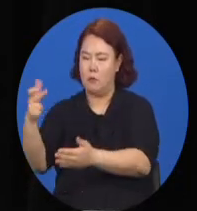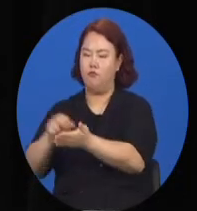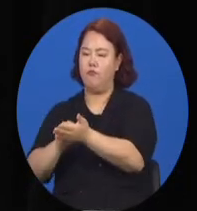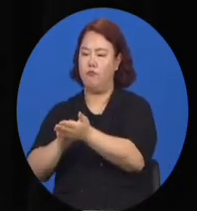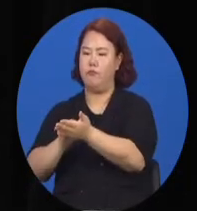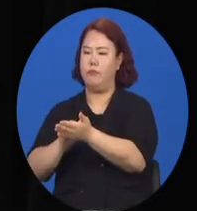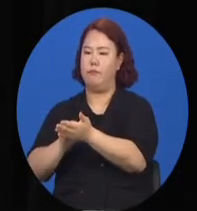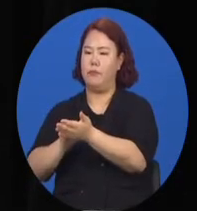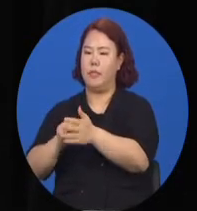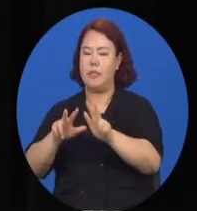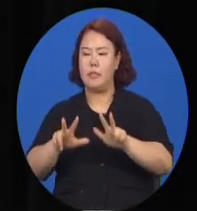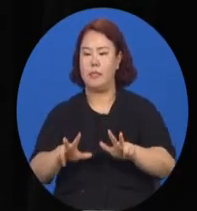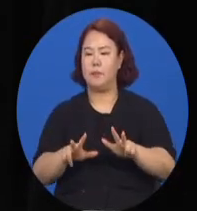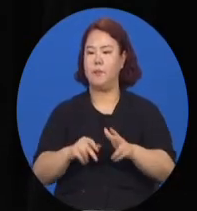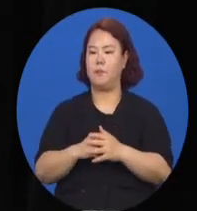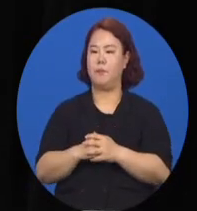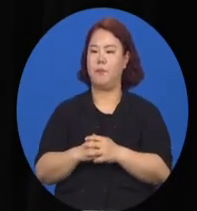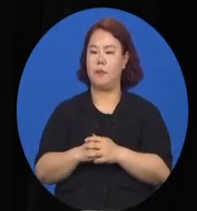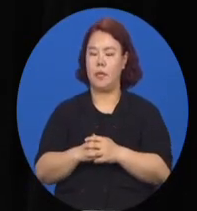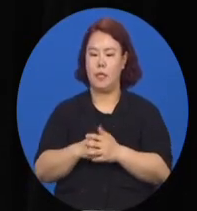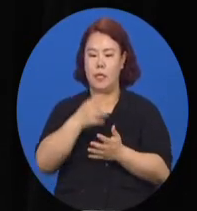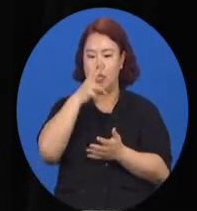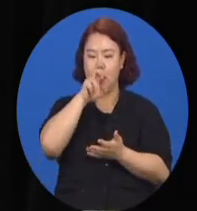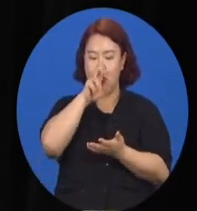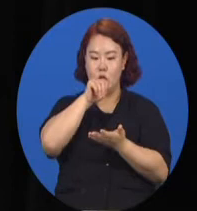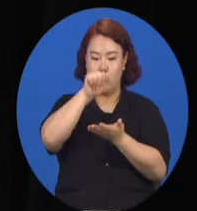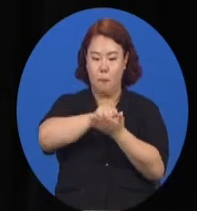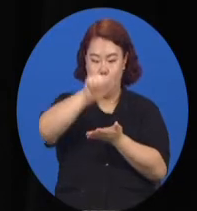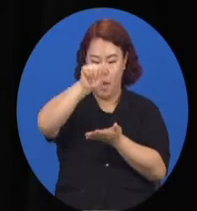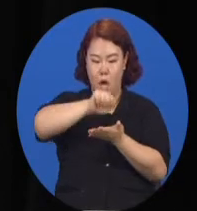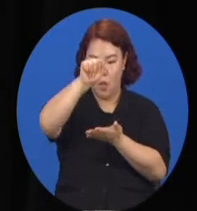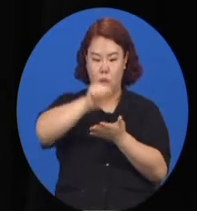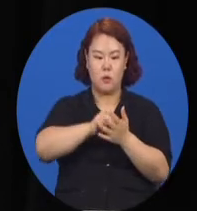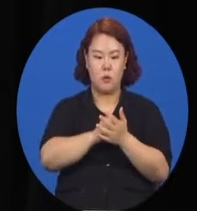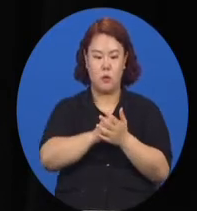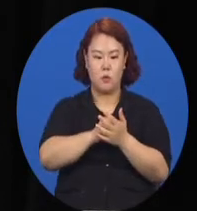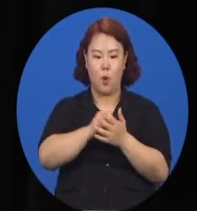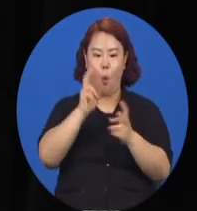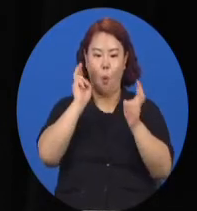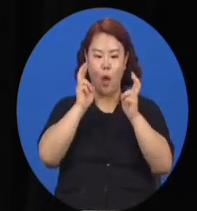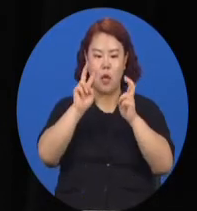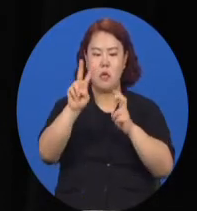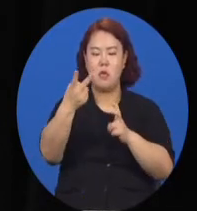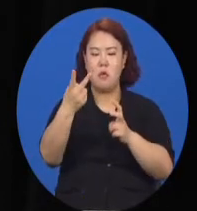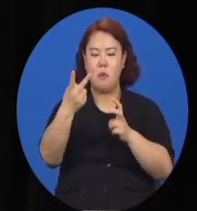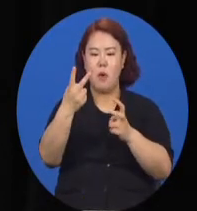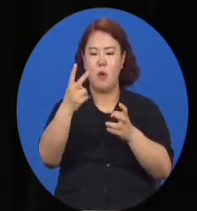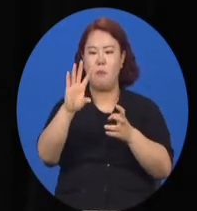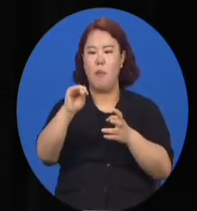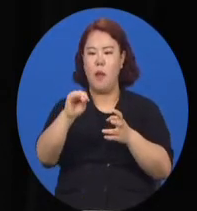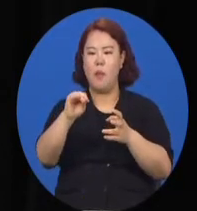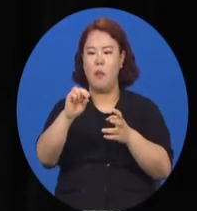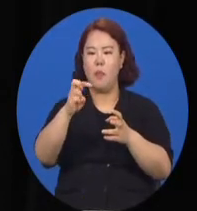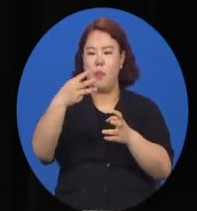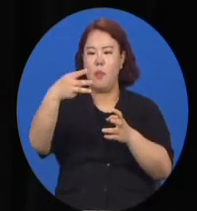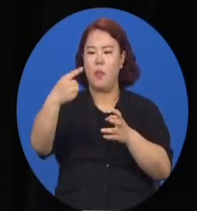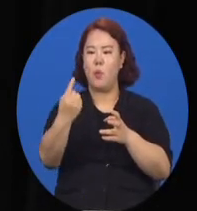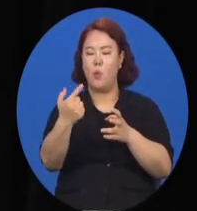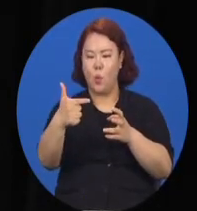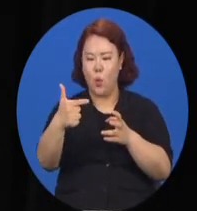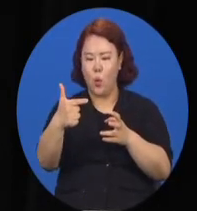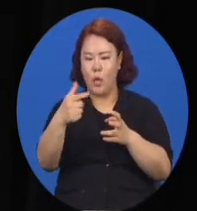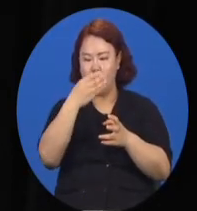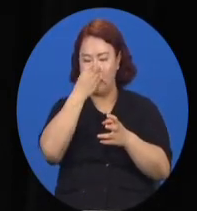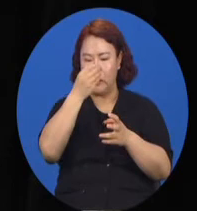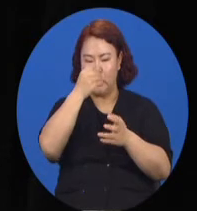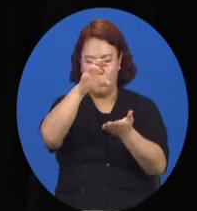생각합니다. 현재 저희들 관내 시멘트 2사에서 약 10여 종에 200여만 톤에 가까운 폐기물을